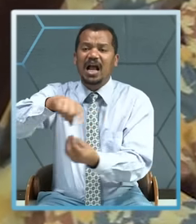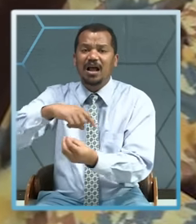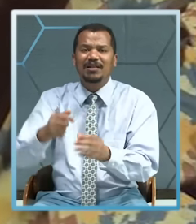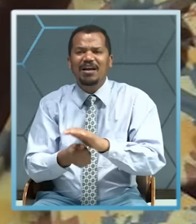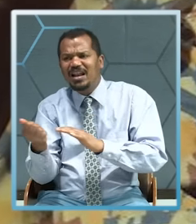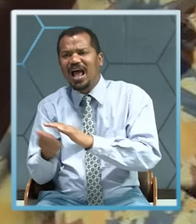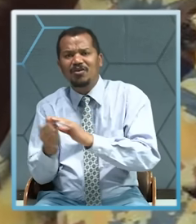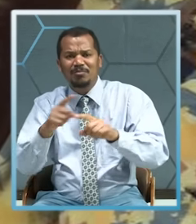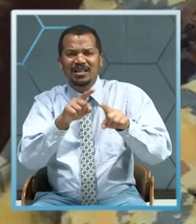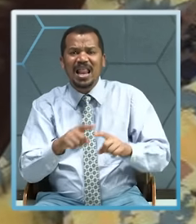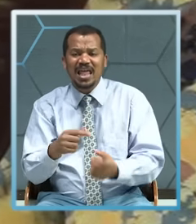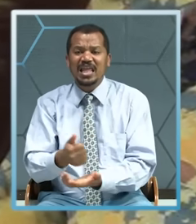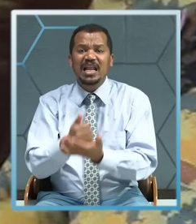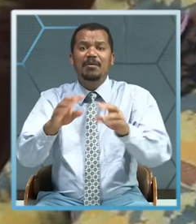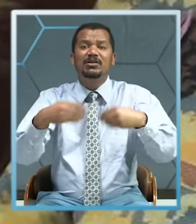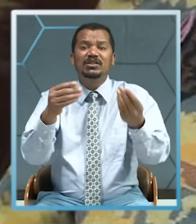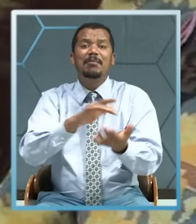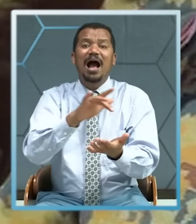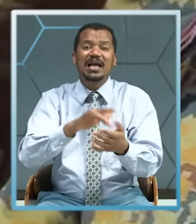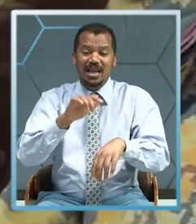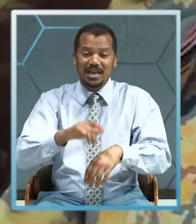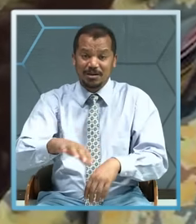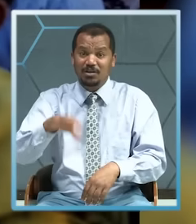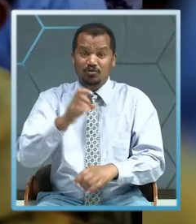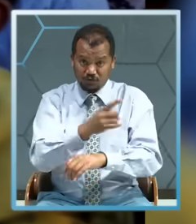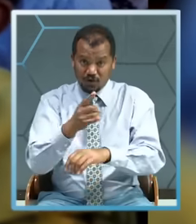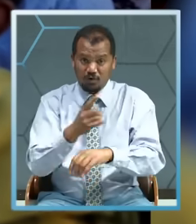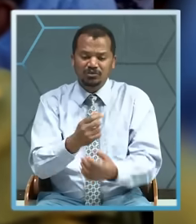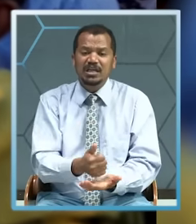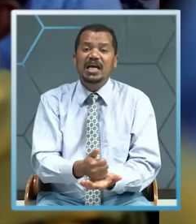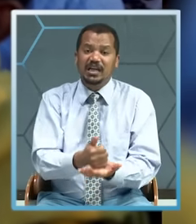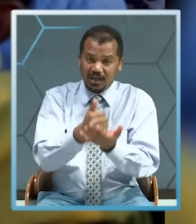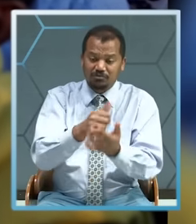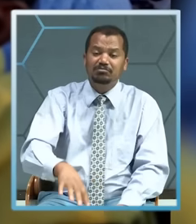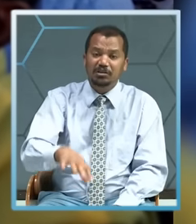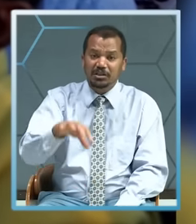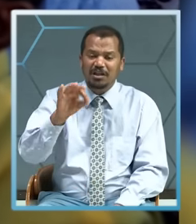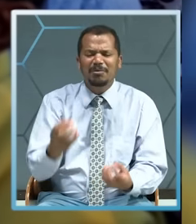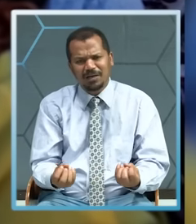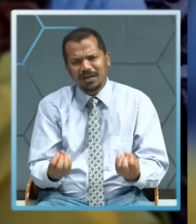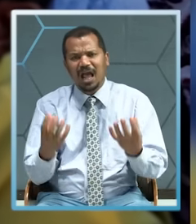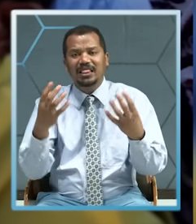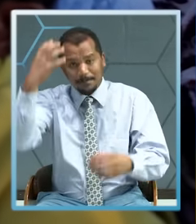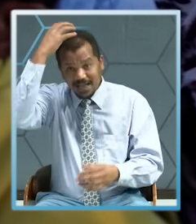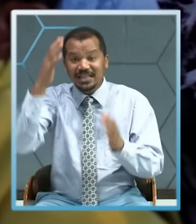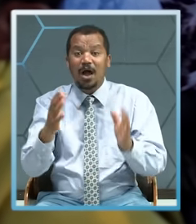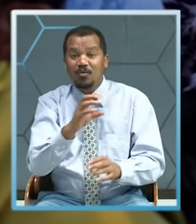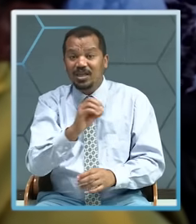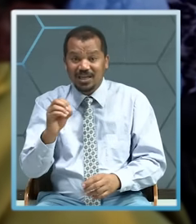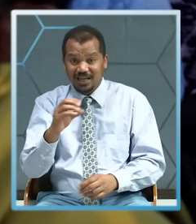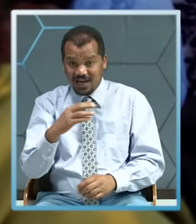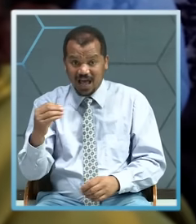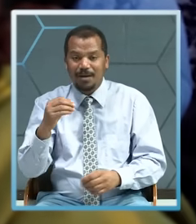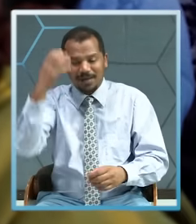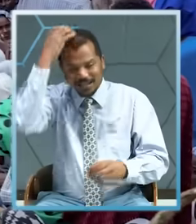ከአካባቢዎቹ ተፈናቅለው በተለያዩ የእርዳታ መስጫ ማዕከላት ላይ የሚገኙ ዜጎች እርዳታዎችን እንዲያገኙ በርካታ